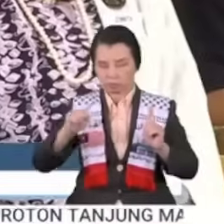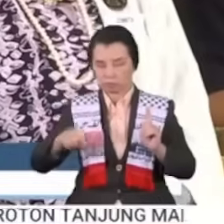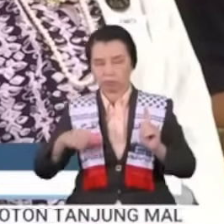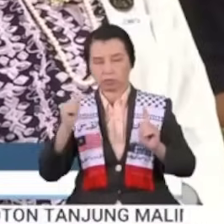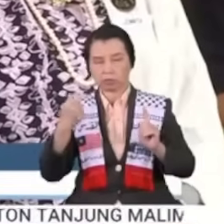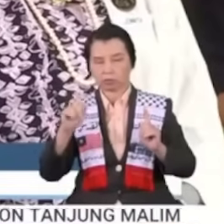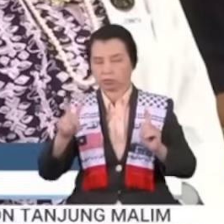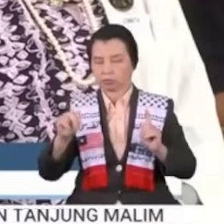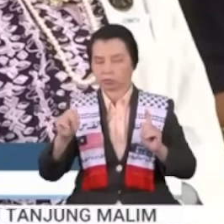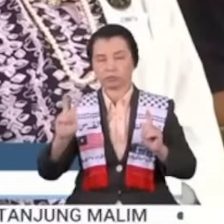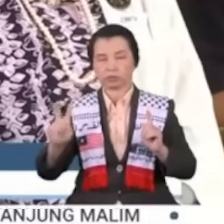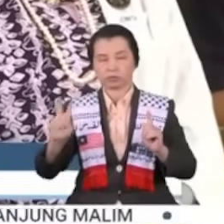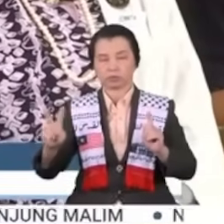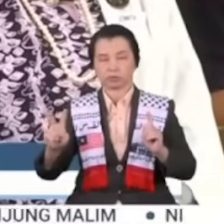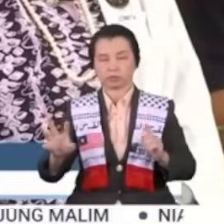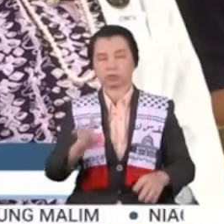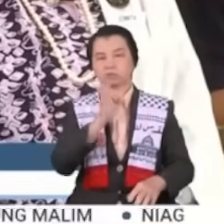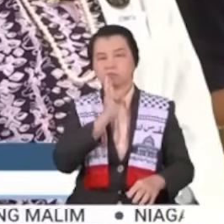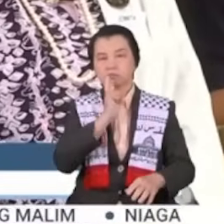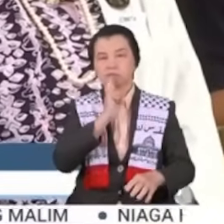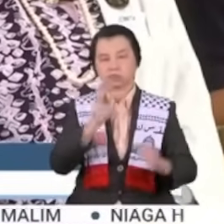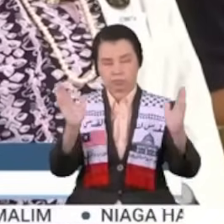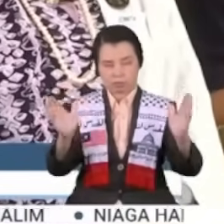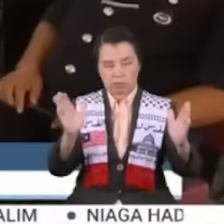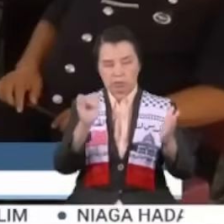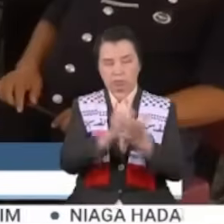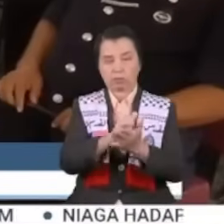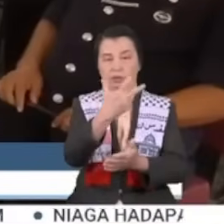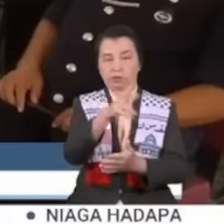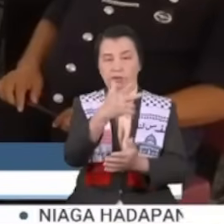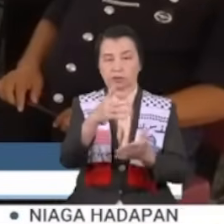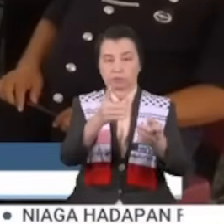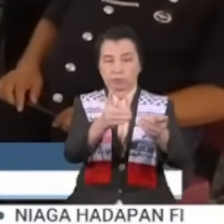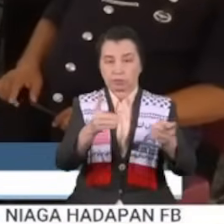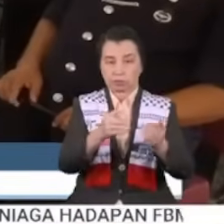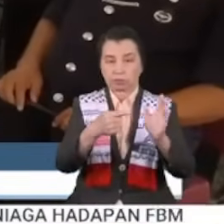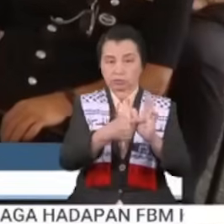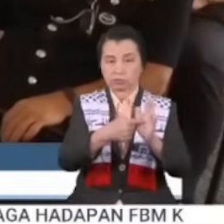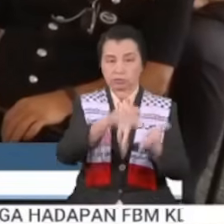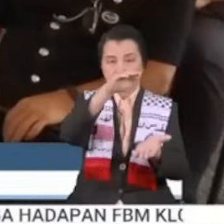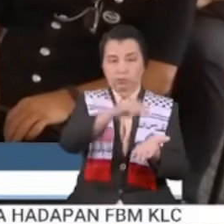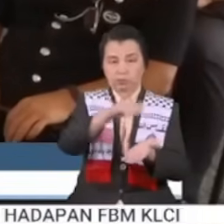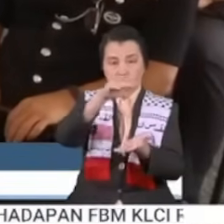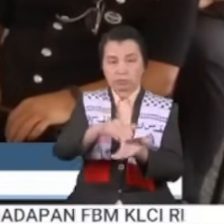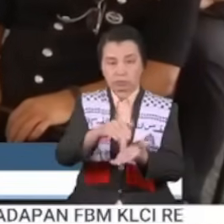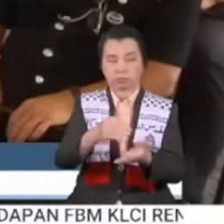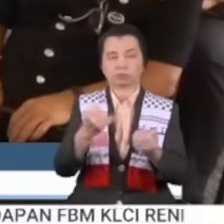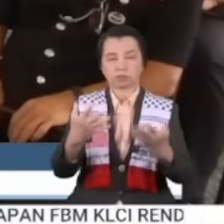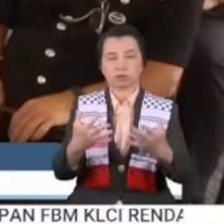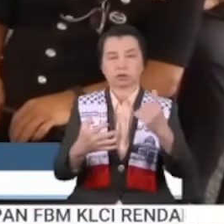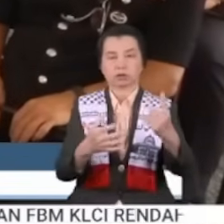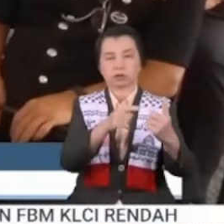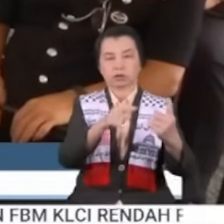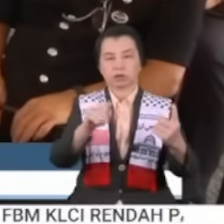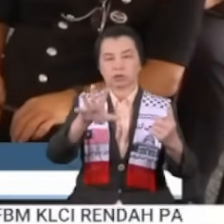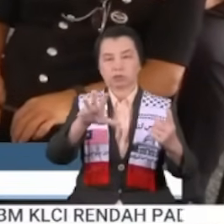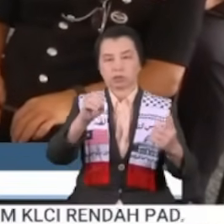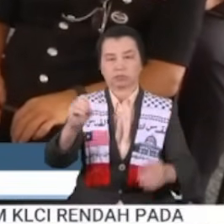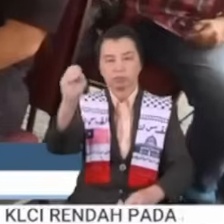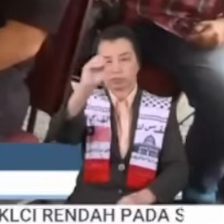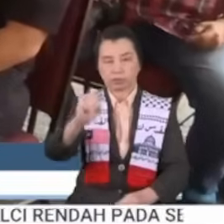Oktober 2022 jelasnya dalam tempoh tersebut 13 daerah telah mencatatkan penurunan kes lapor sebanyak 1 hingga